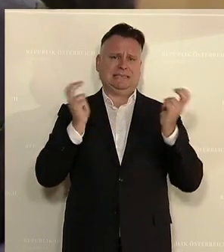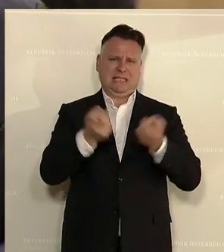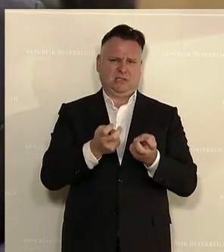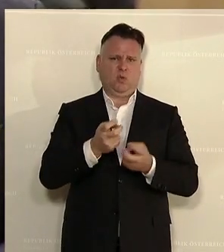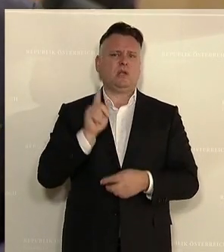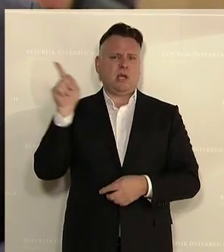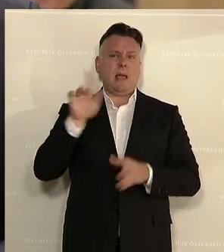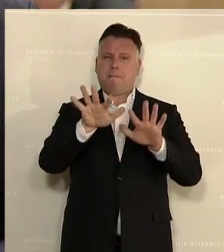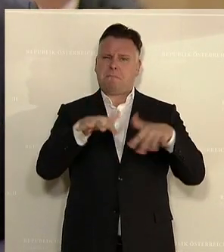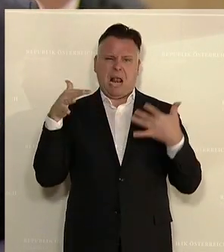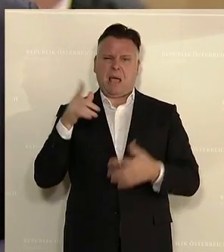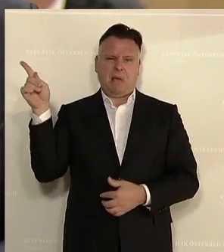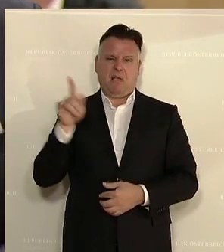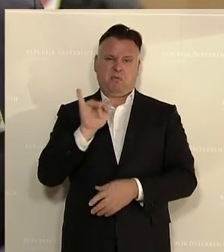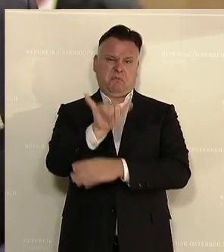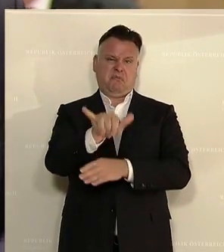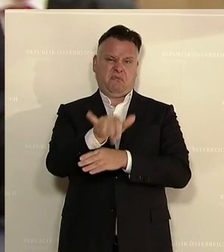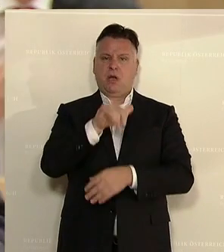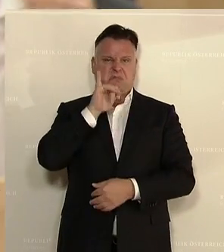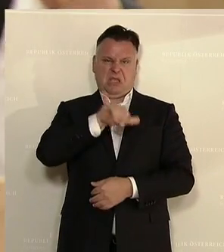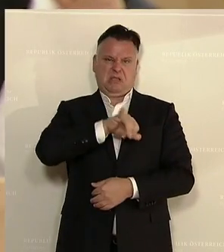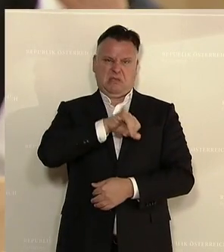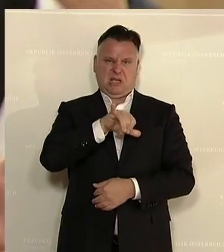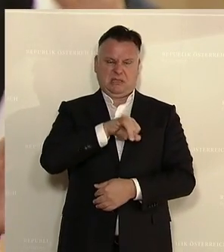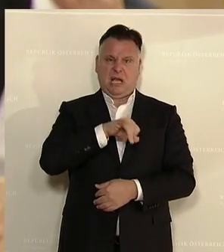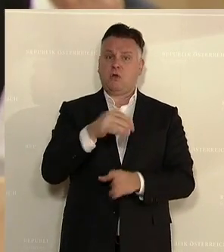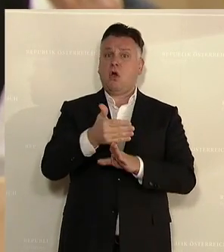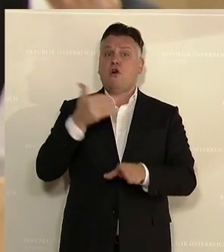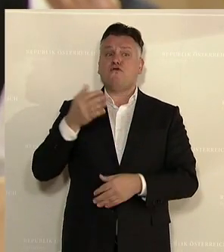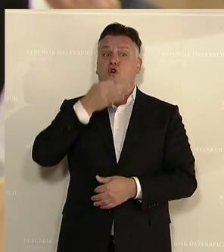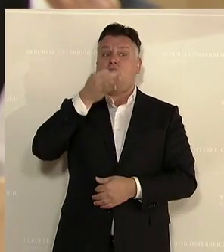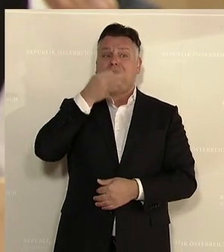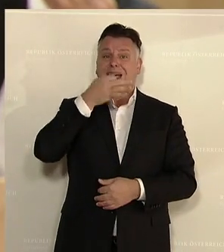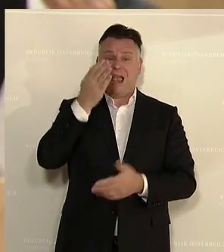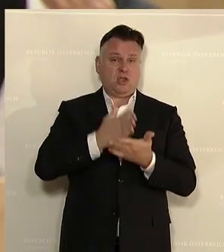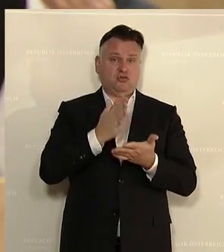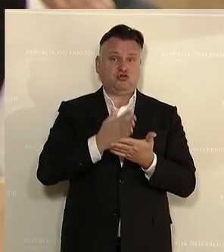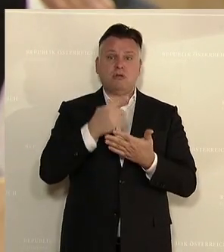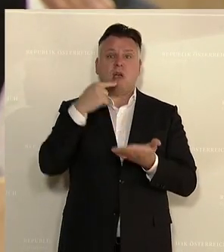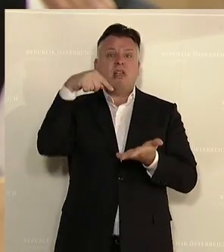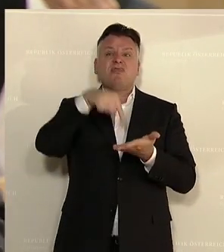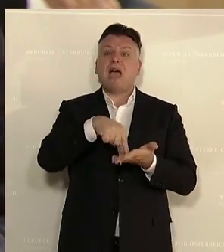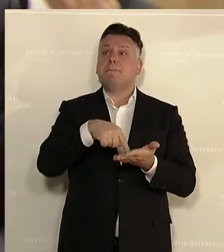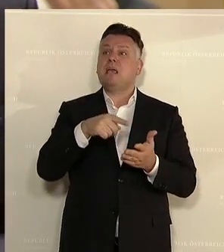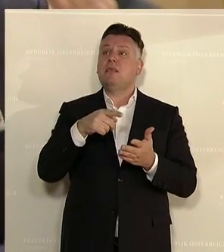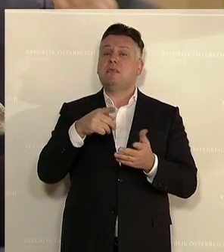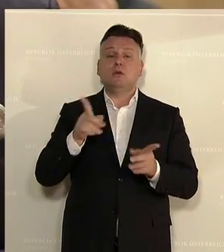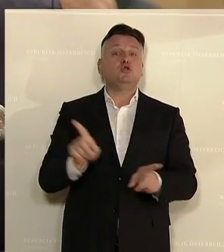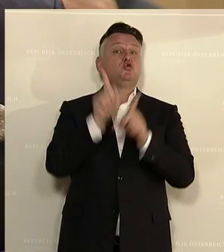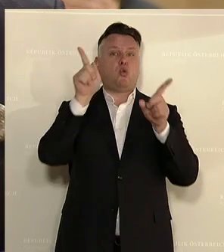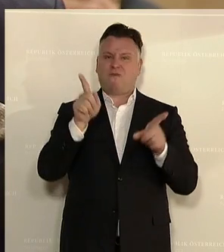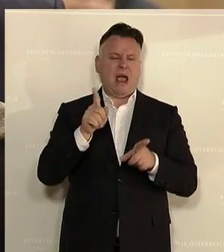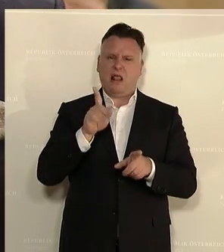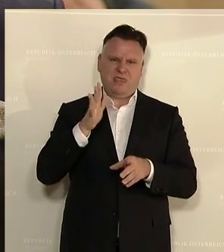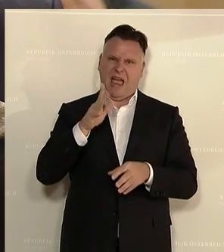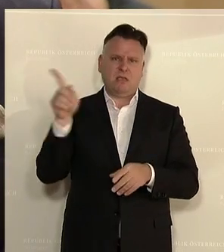das Parlament nicht ernst. Und wie meine Vorredner bereits gesagt haben, das sind doch keine Termine, die hereinbrechen über uns wie